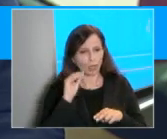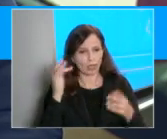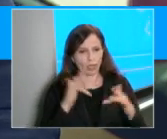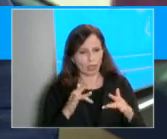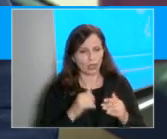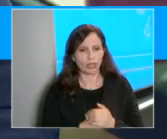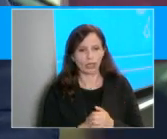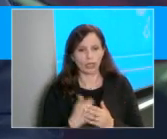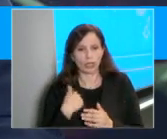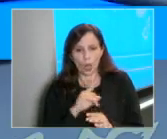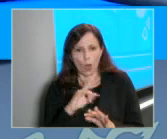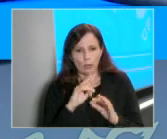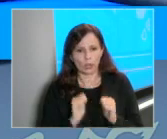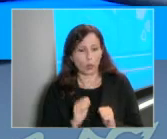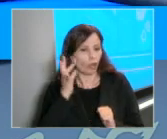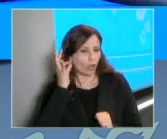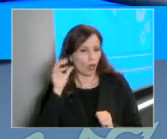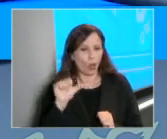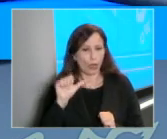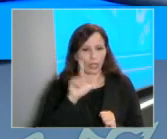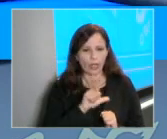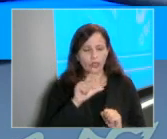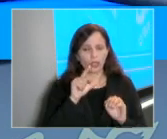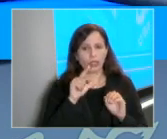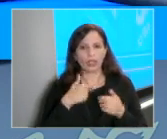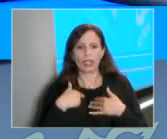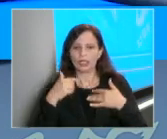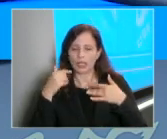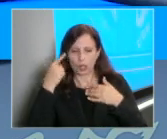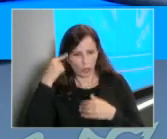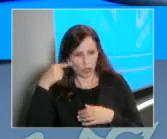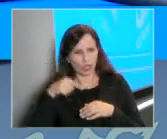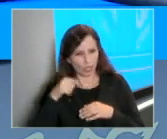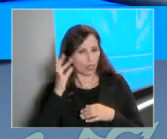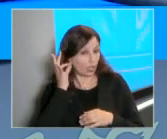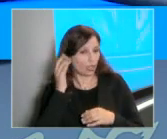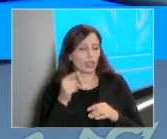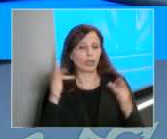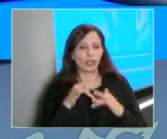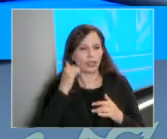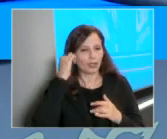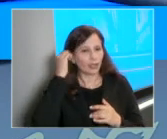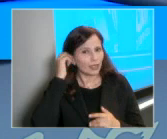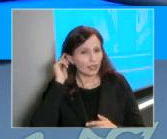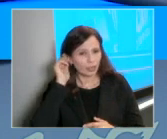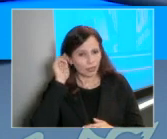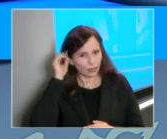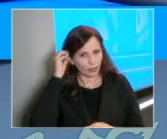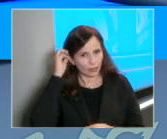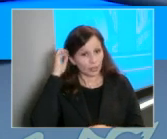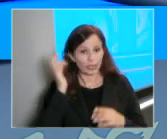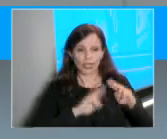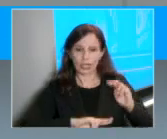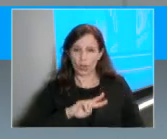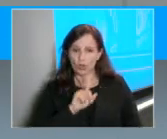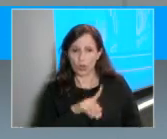בכלל לא בטוח שאורלי לוי בעד איחוד בדבר הזה. אני בטוח שהיא נגד, היא נגד. טוב, וללא צרות ודאי שמטרידות אותך. לא, זה מאוד אבל... מטריד אותי,